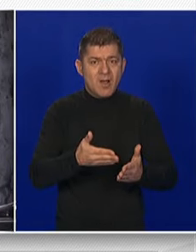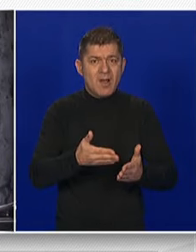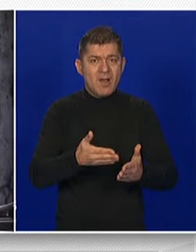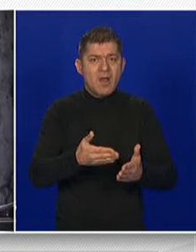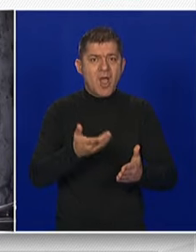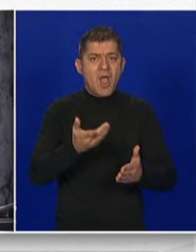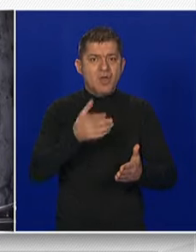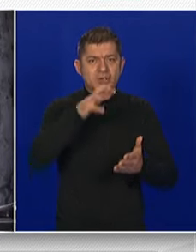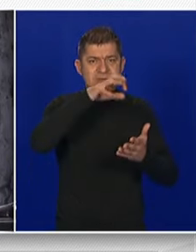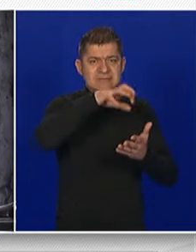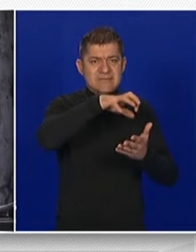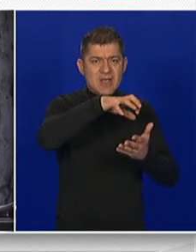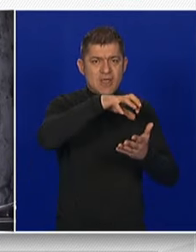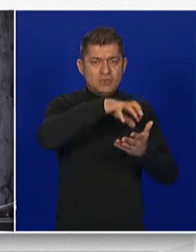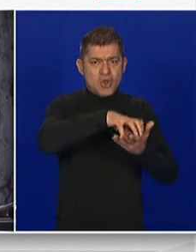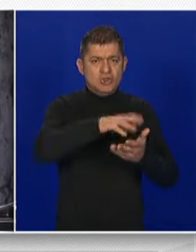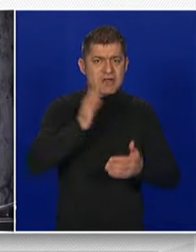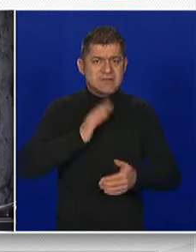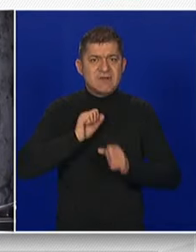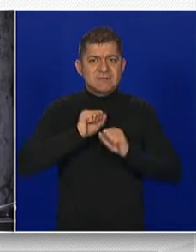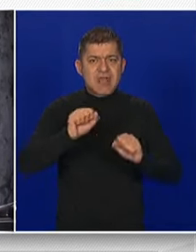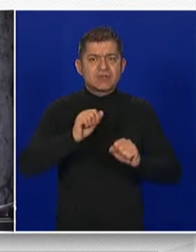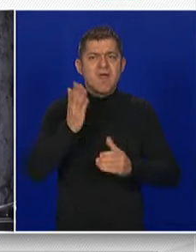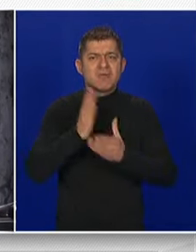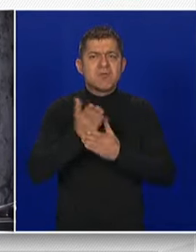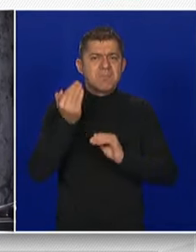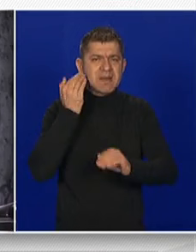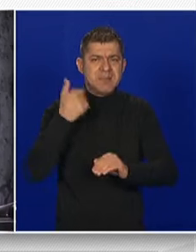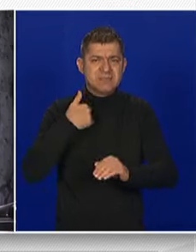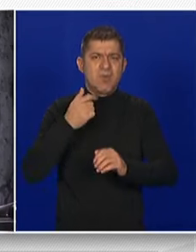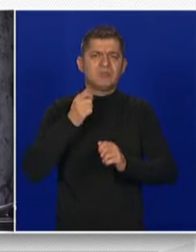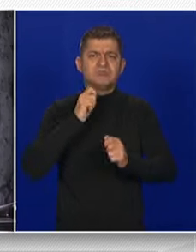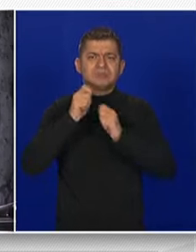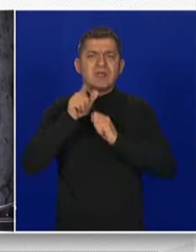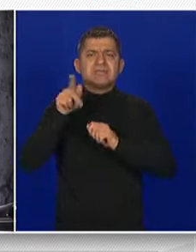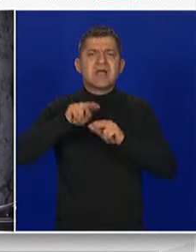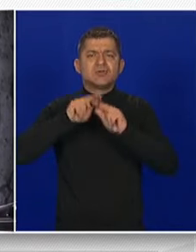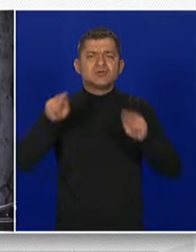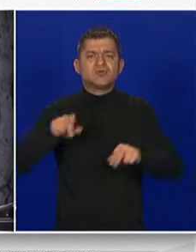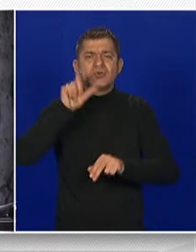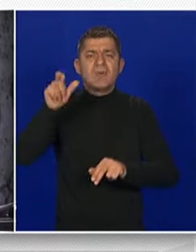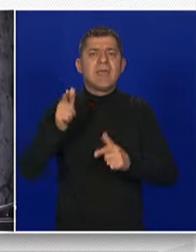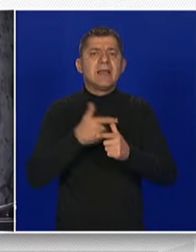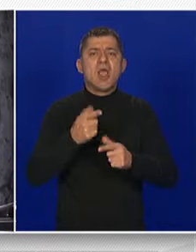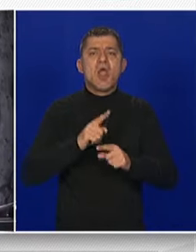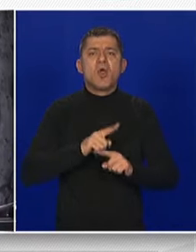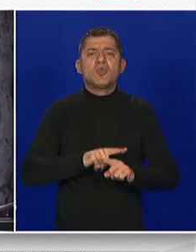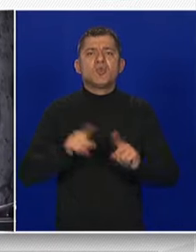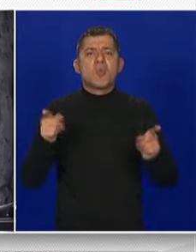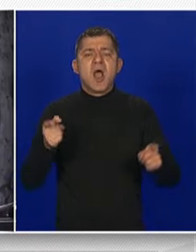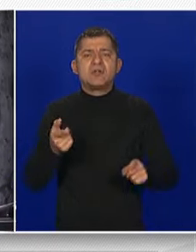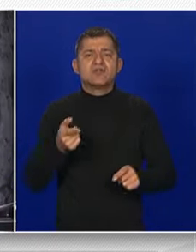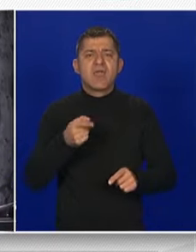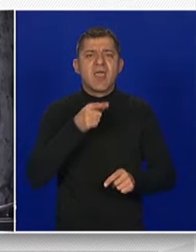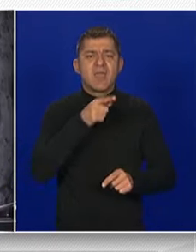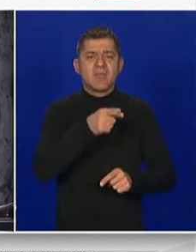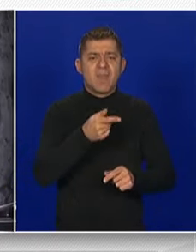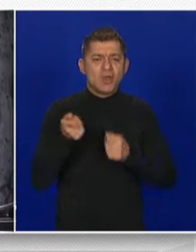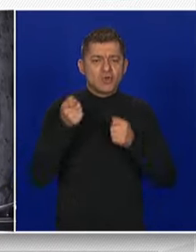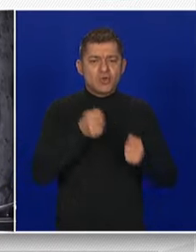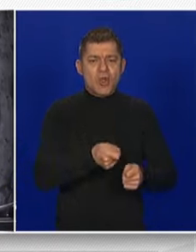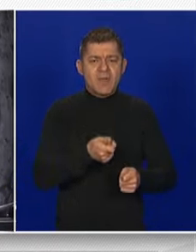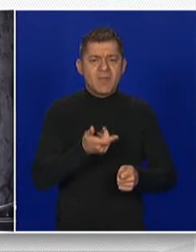smo već izdali prije za rad sudova, ili ćemo nešto drukčije donijeti,